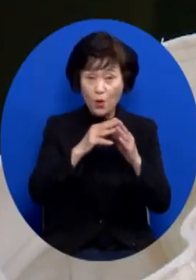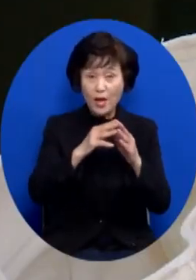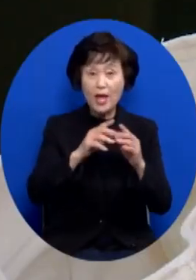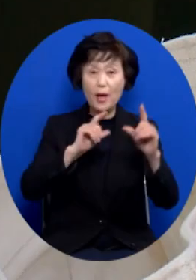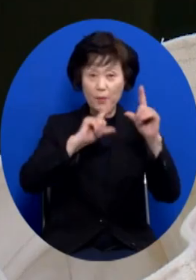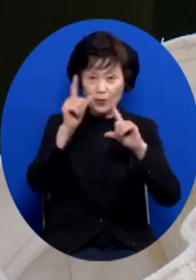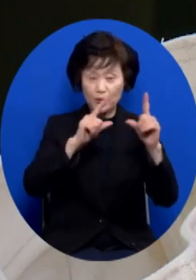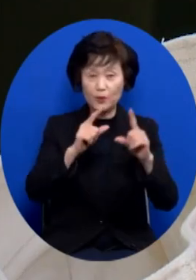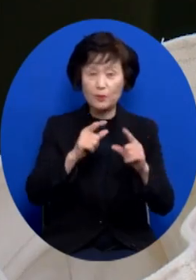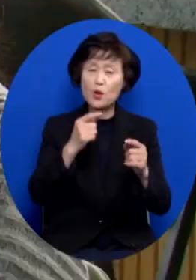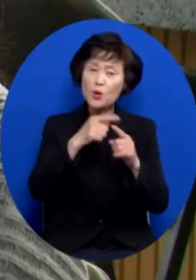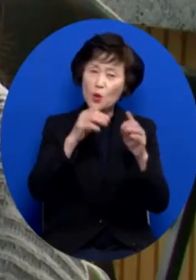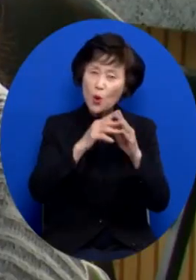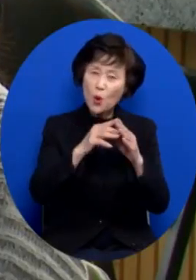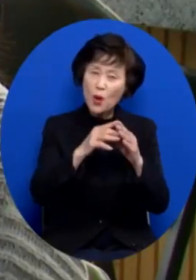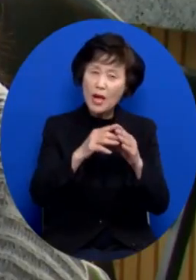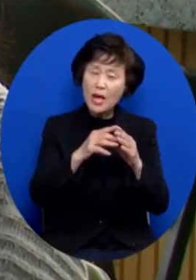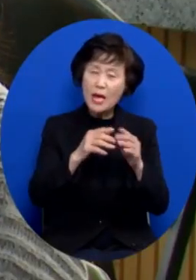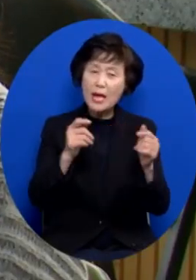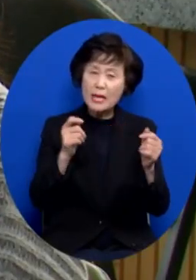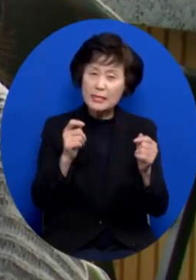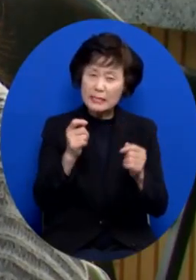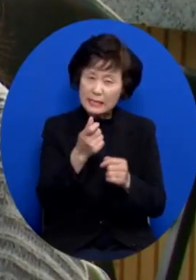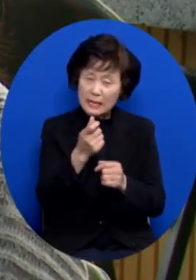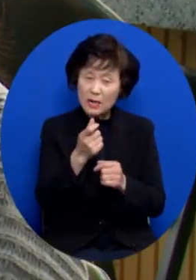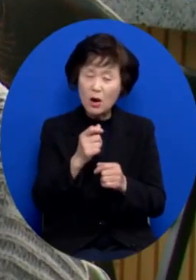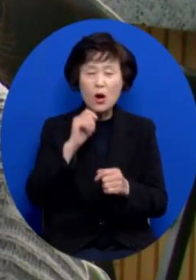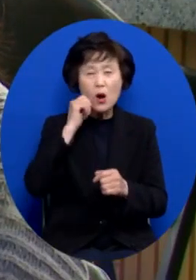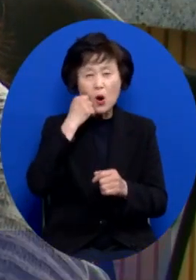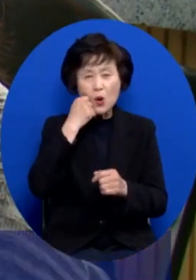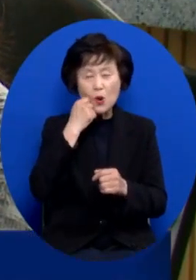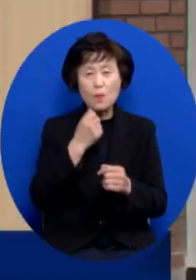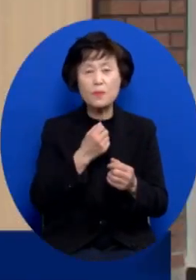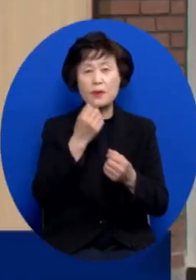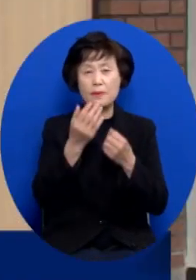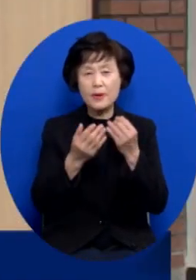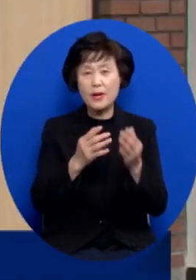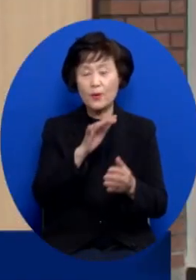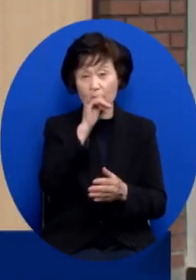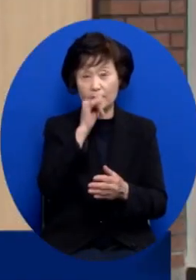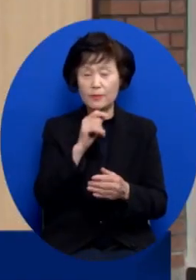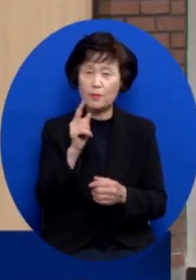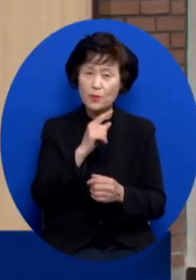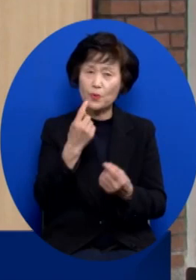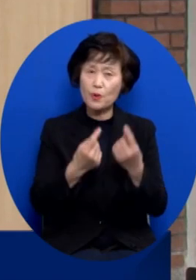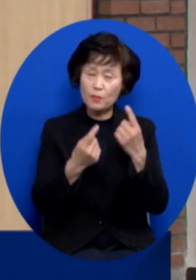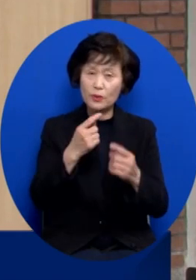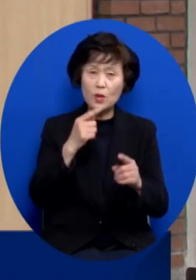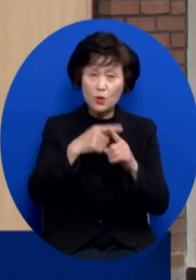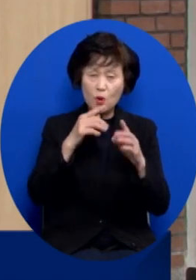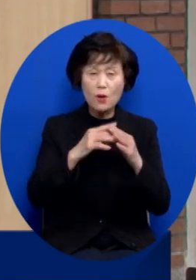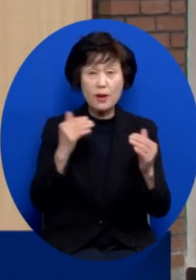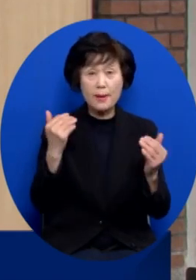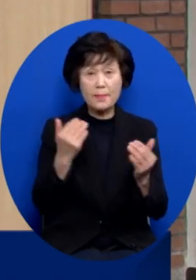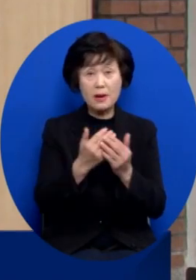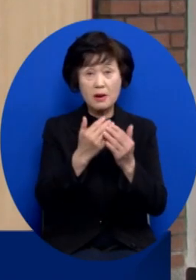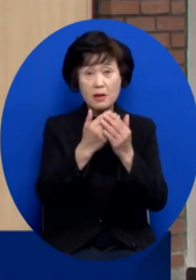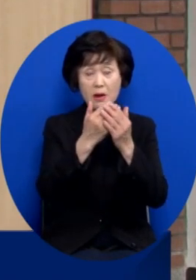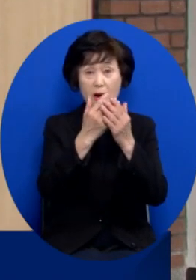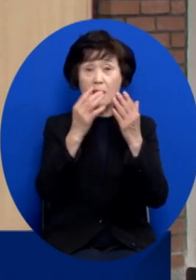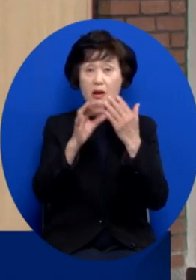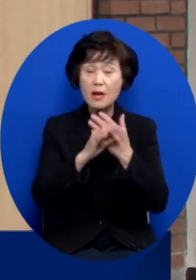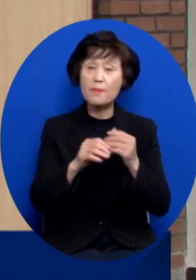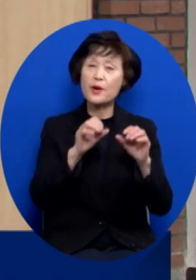규모가 크지 않다 보니 교회 운영에 어려움을 토로했습니다 무엇보다도 교회가 성장할 때에 전도나